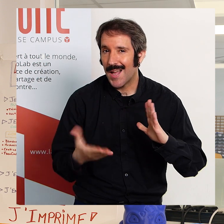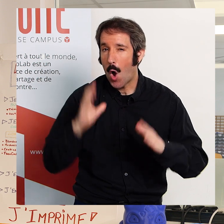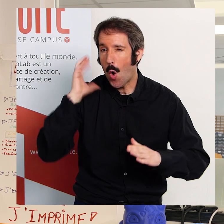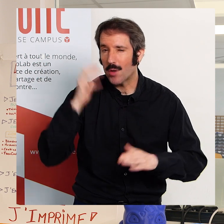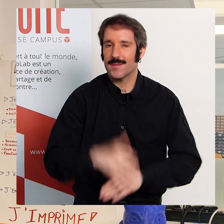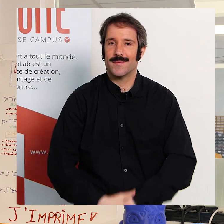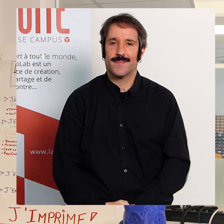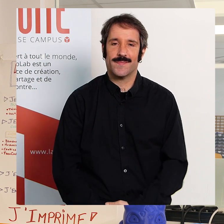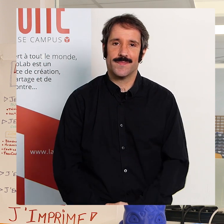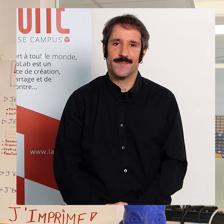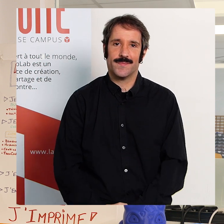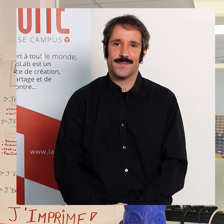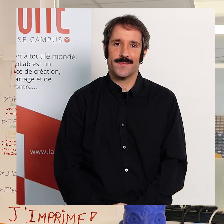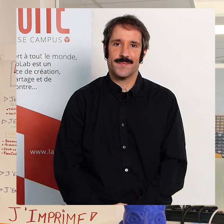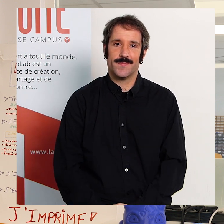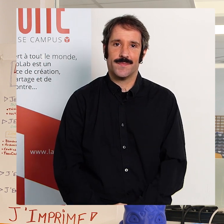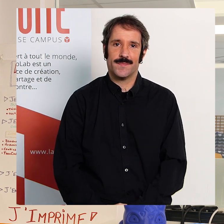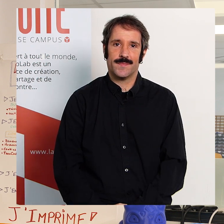en orange.